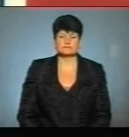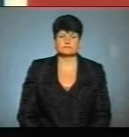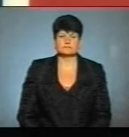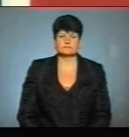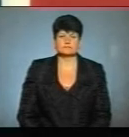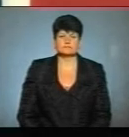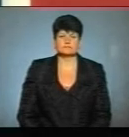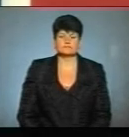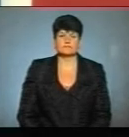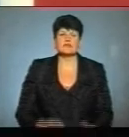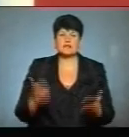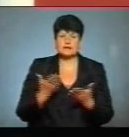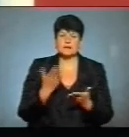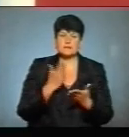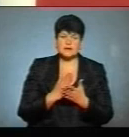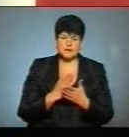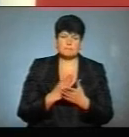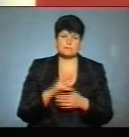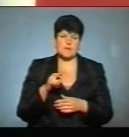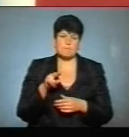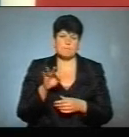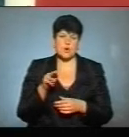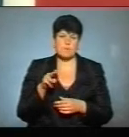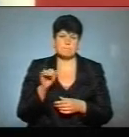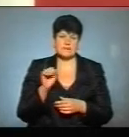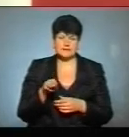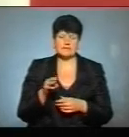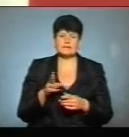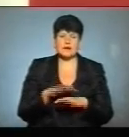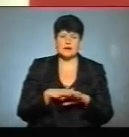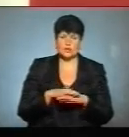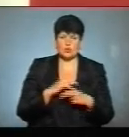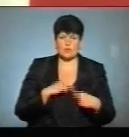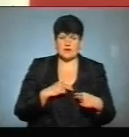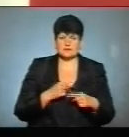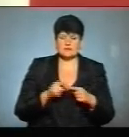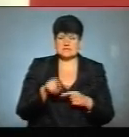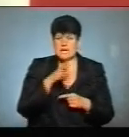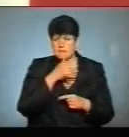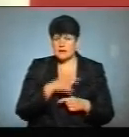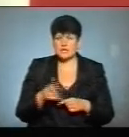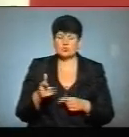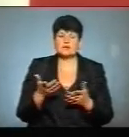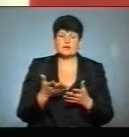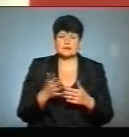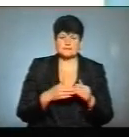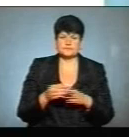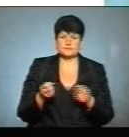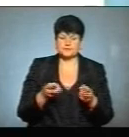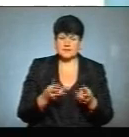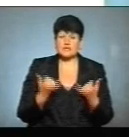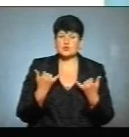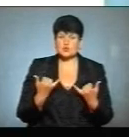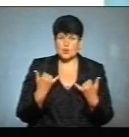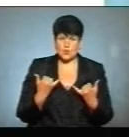Тож, яким є попит на ринку праці Тернопільщини на цей період? Попит і пропозиція на яких фахівців? Ну, на